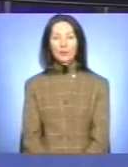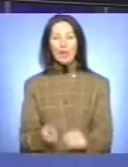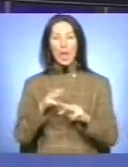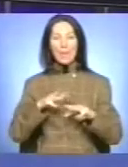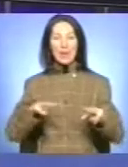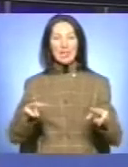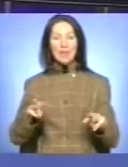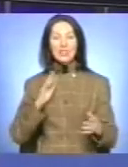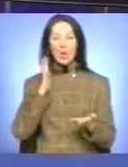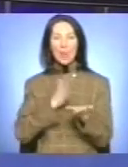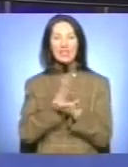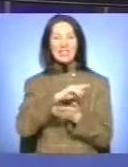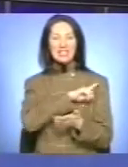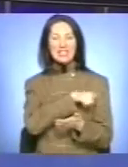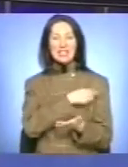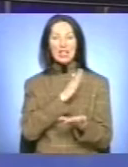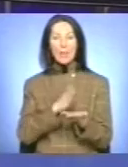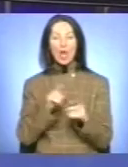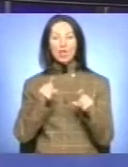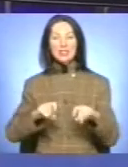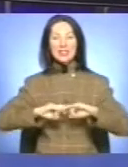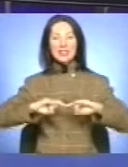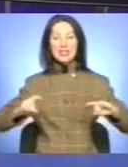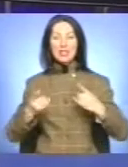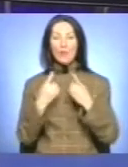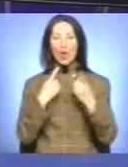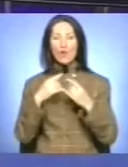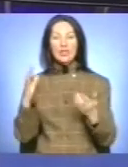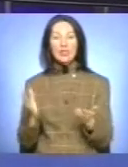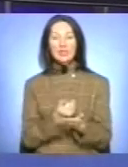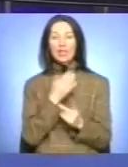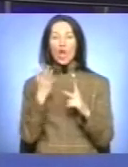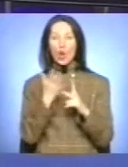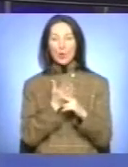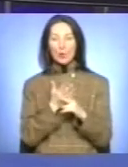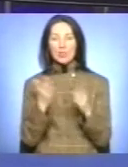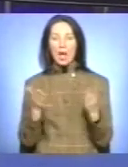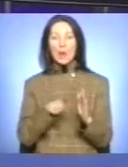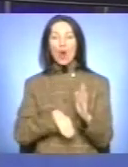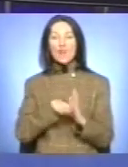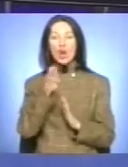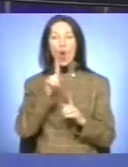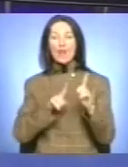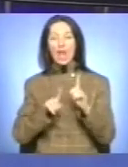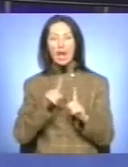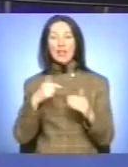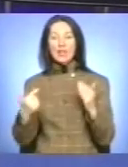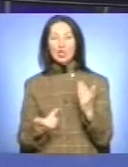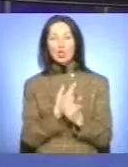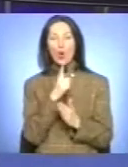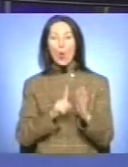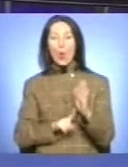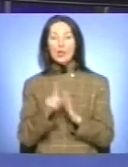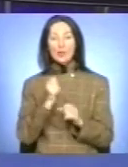Парламентські політичні сили мають сісти за стіл переговорів та знайти компроміс, аби Верховна Рада знову запрацювала. На